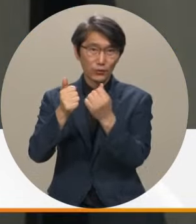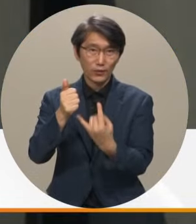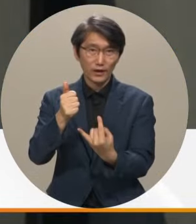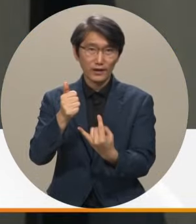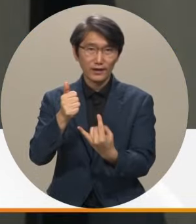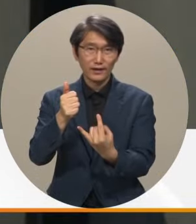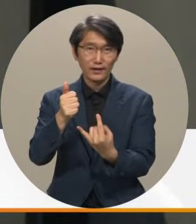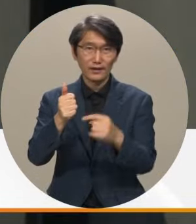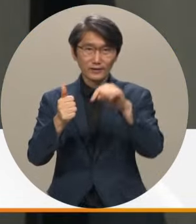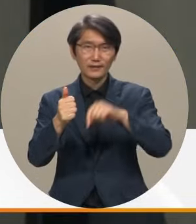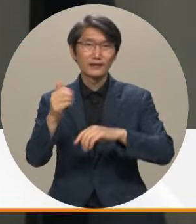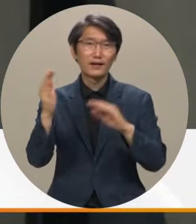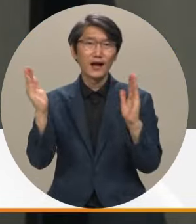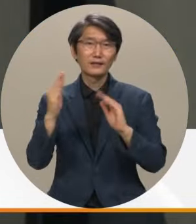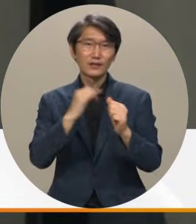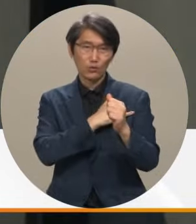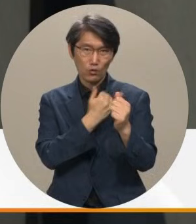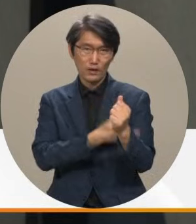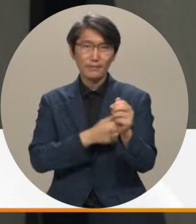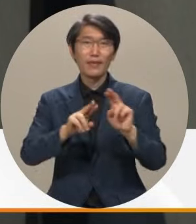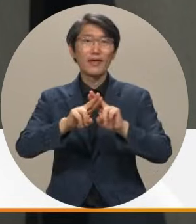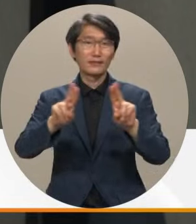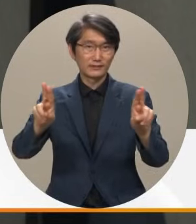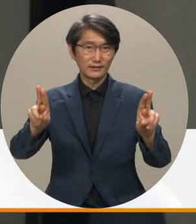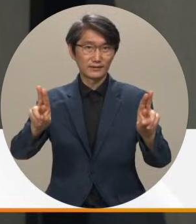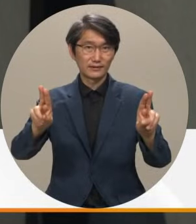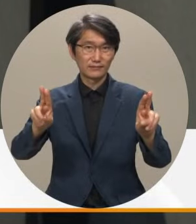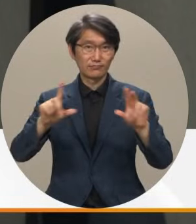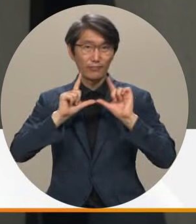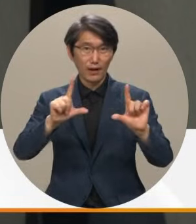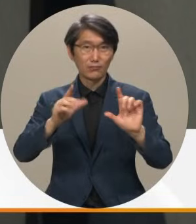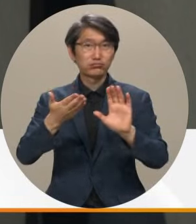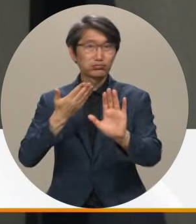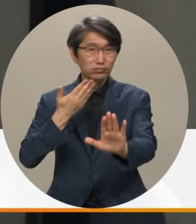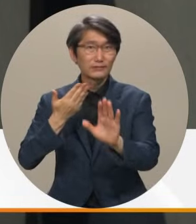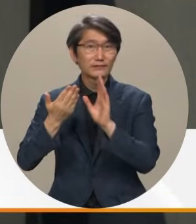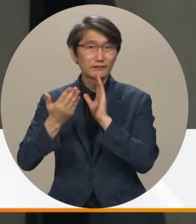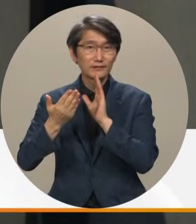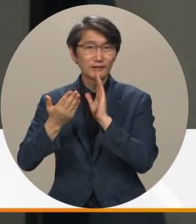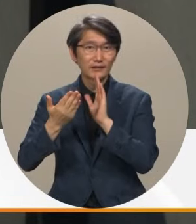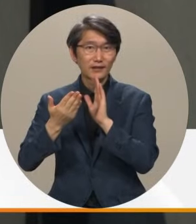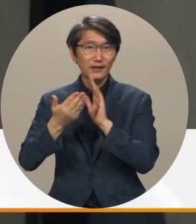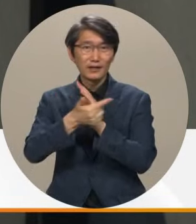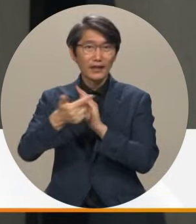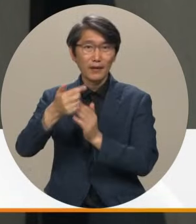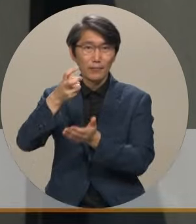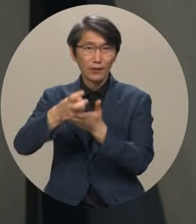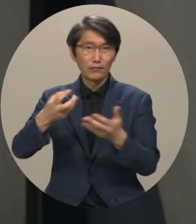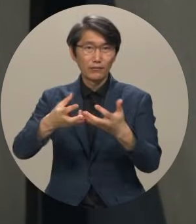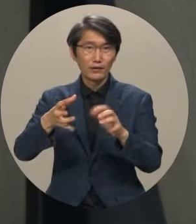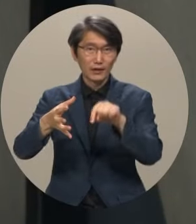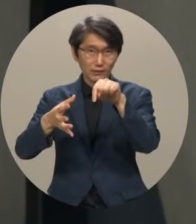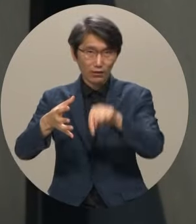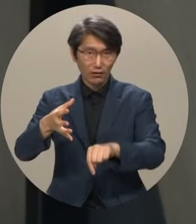서울 학생인권 조례를 폐지를 한 이후에 네. 대부분에서